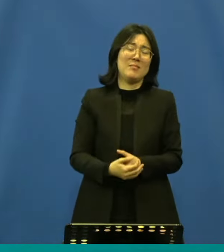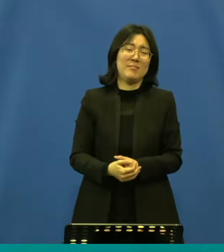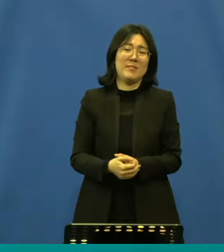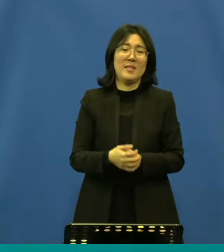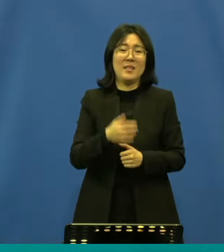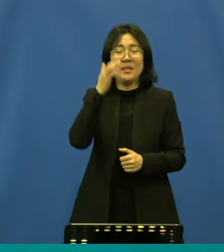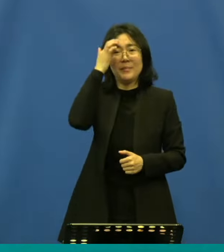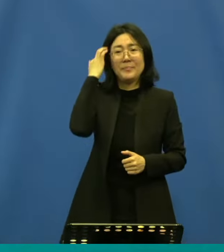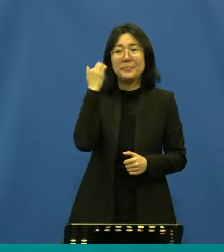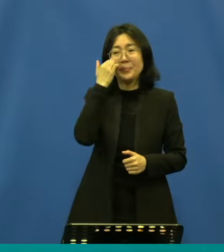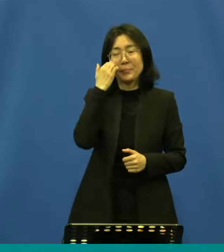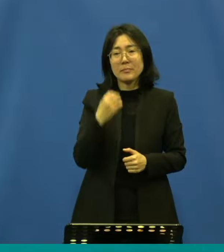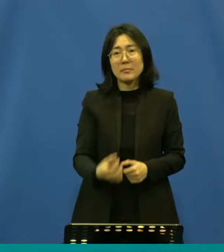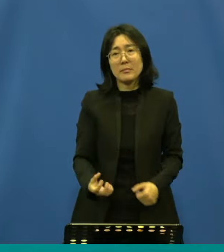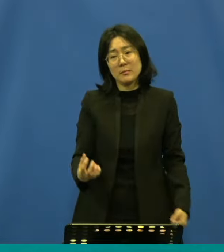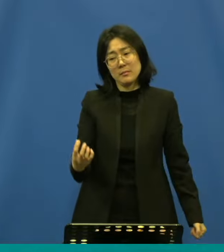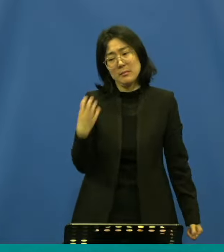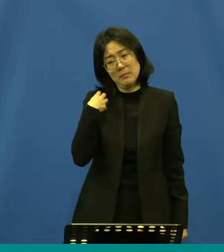의무감으로,